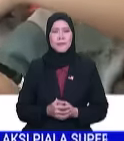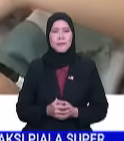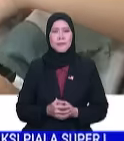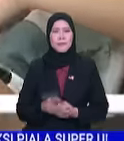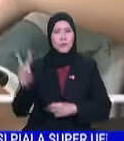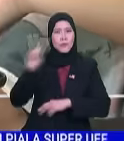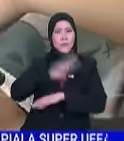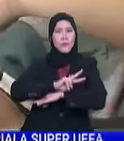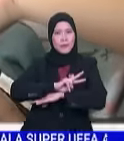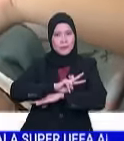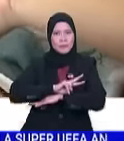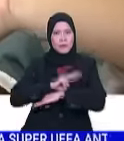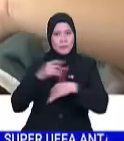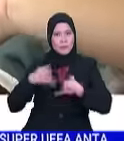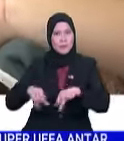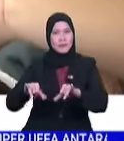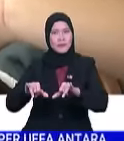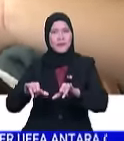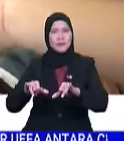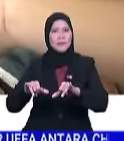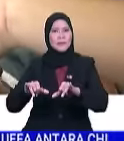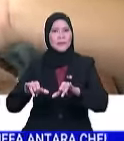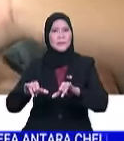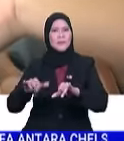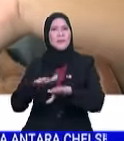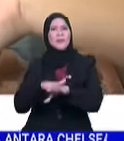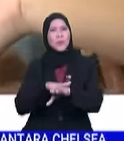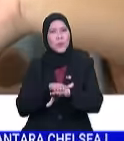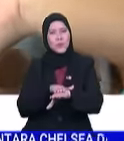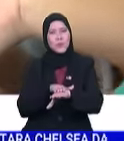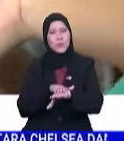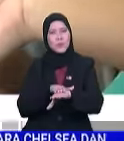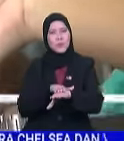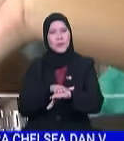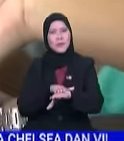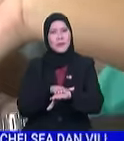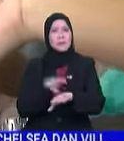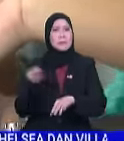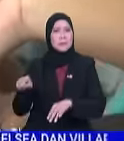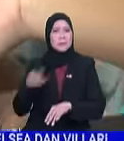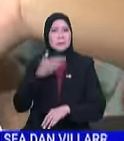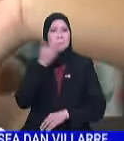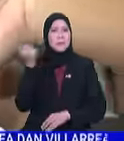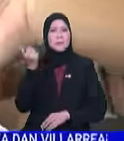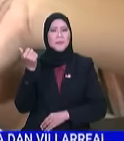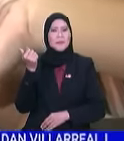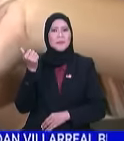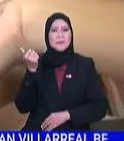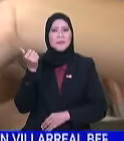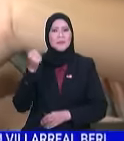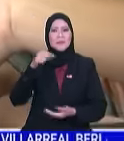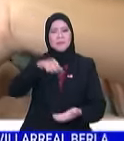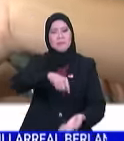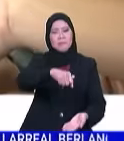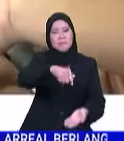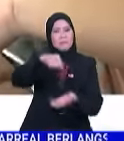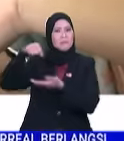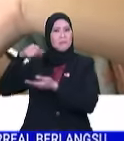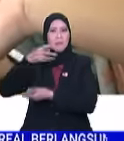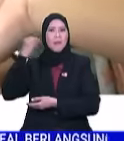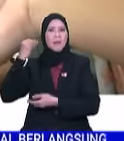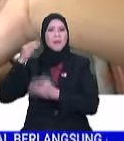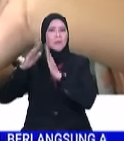Setelah 2 hari, masih lagi keadaan masih lagi slow ah, slow maksudnya mereka lebih prefer kepada take away. Mungkin